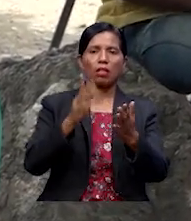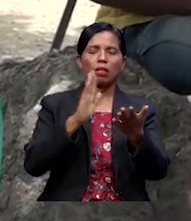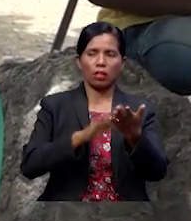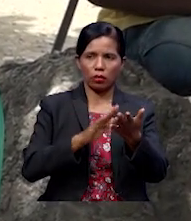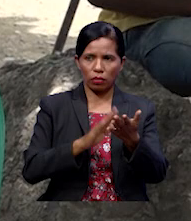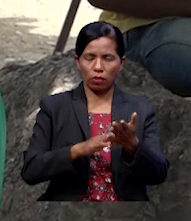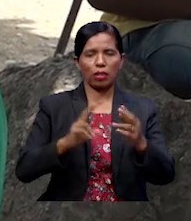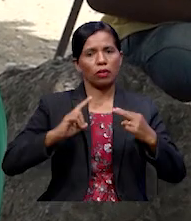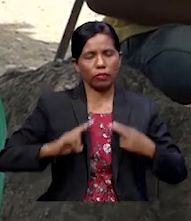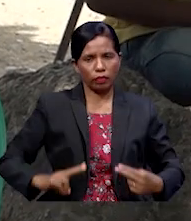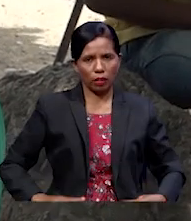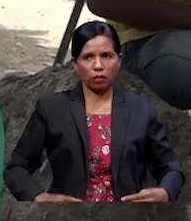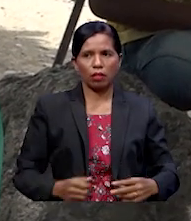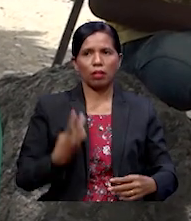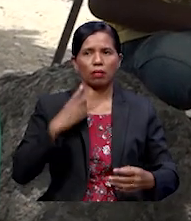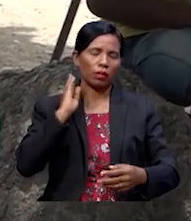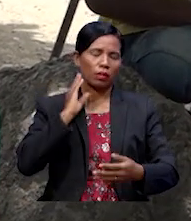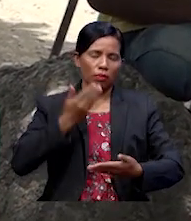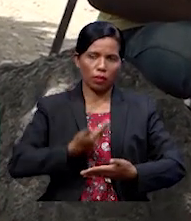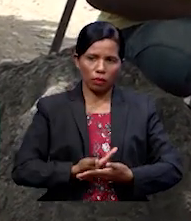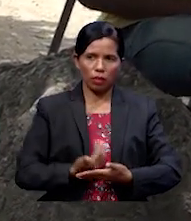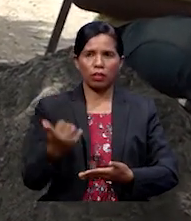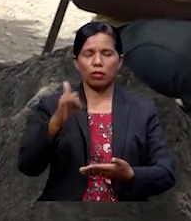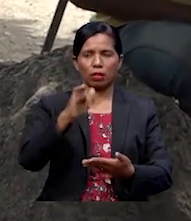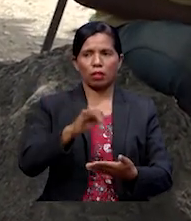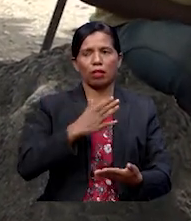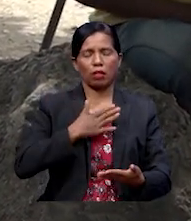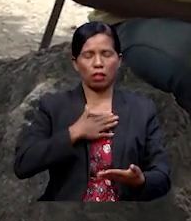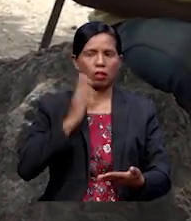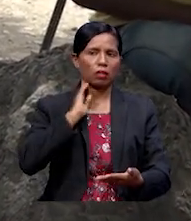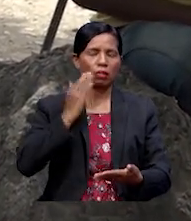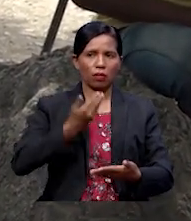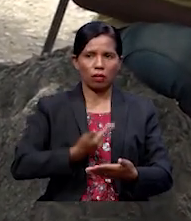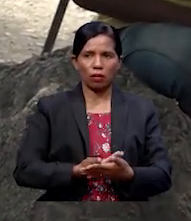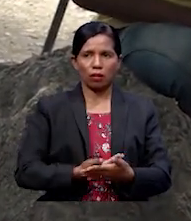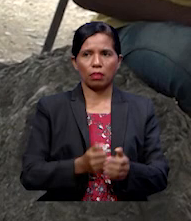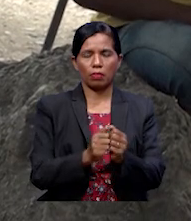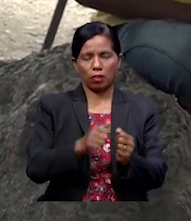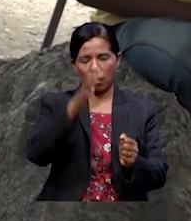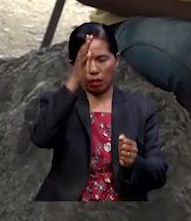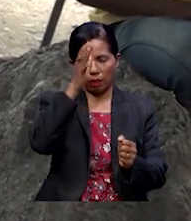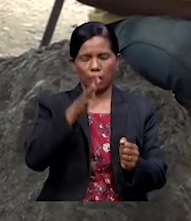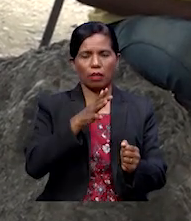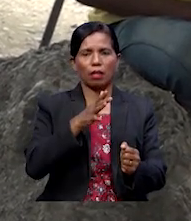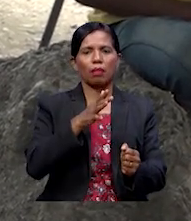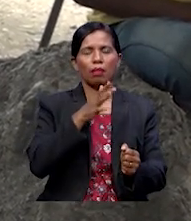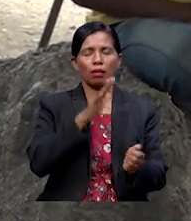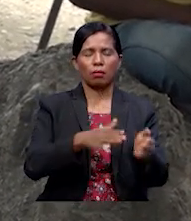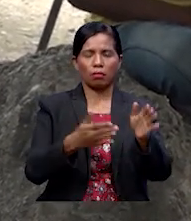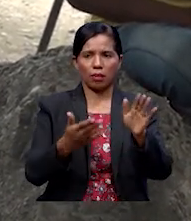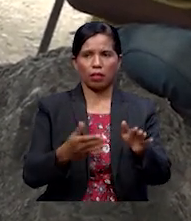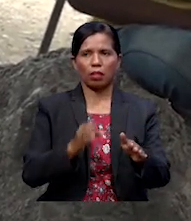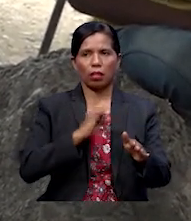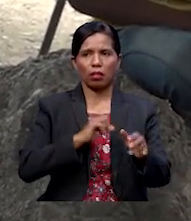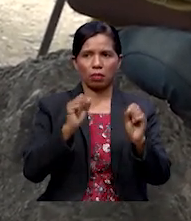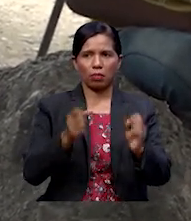farra ne am ne biwan sini hau pahau ne hau ne biwan aman mate inan falu kelahalu buat itu. Aku hal ini tiktirnya